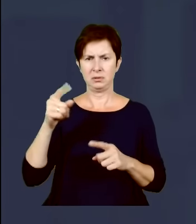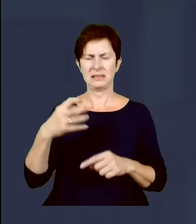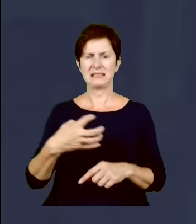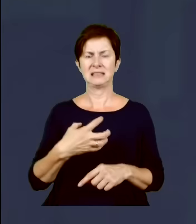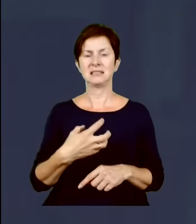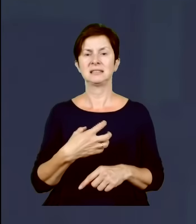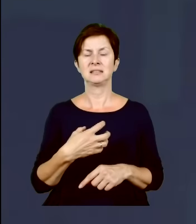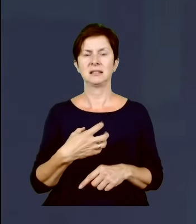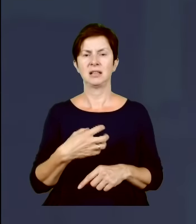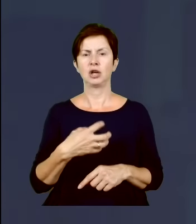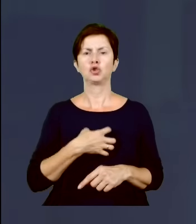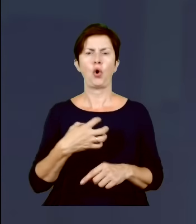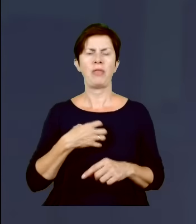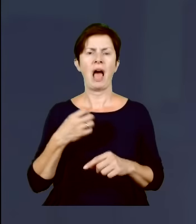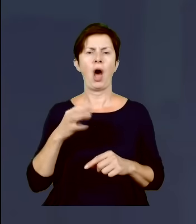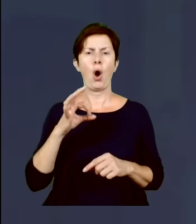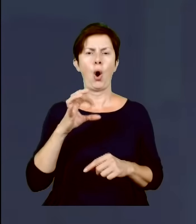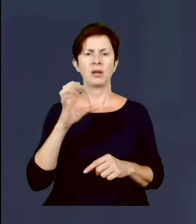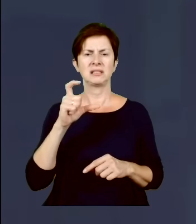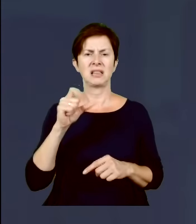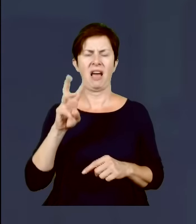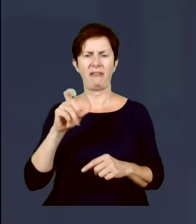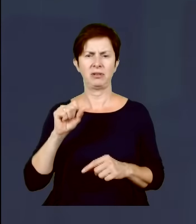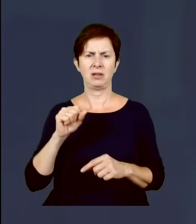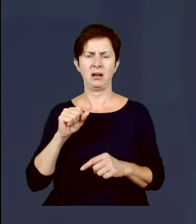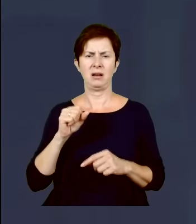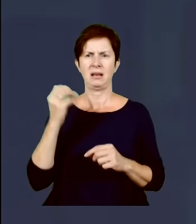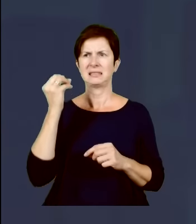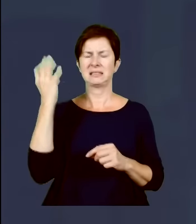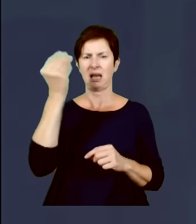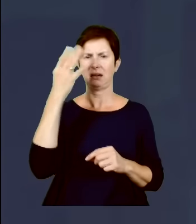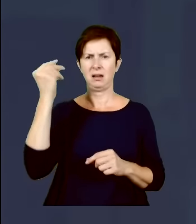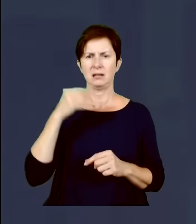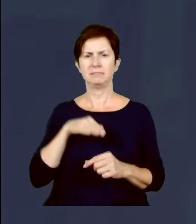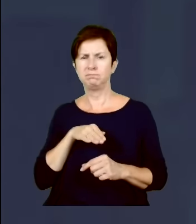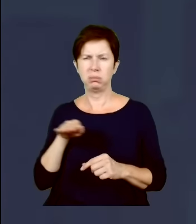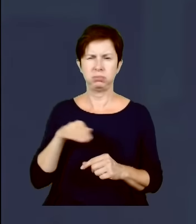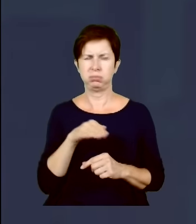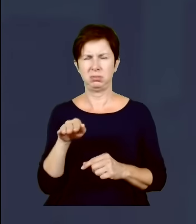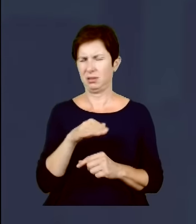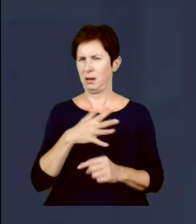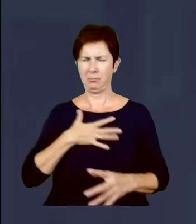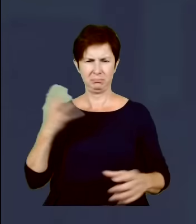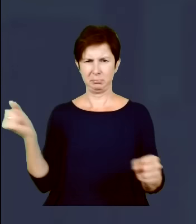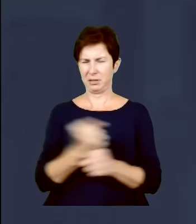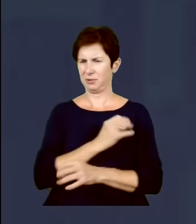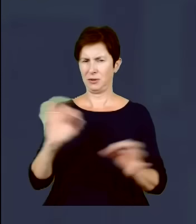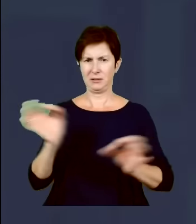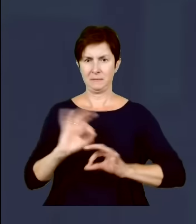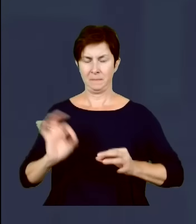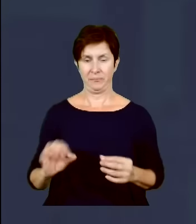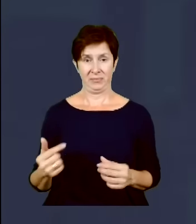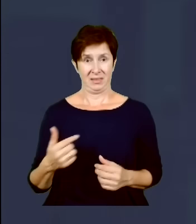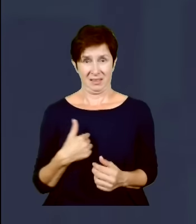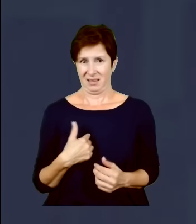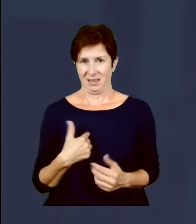tą oktawą przepychał się po prostu tak bezczelnie i tak arogancko że po prostu ja nie dziwię się